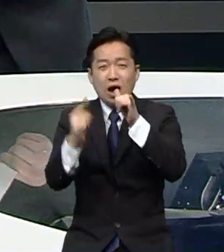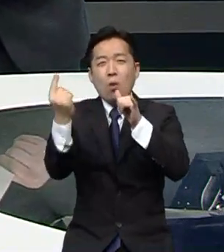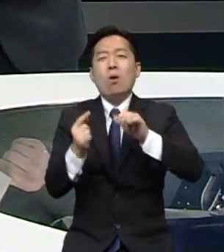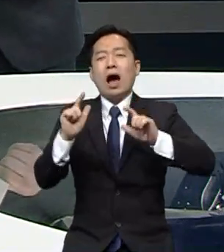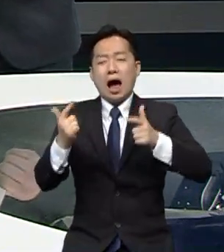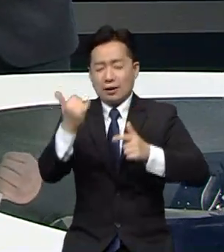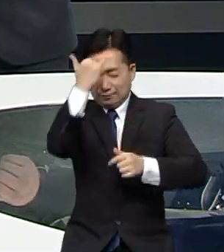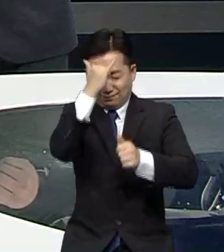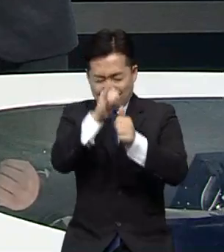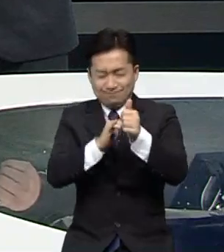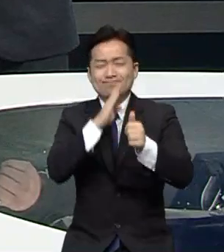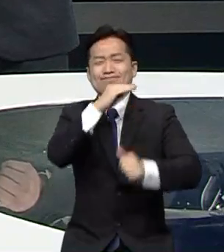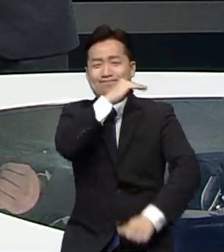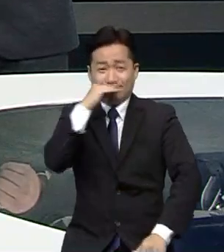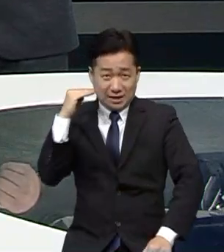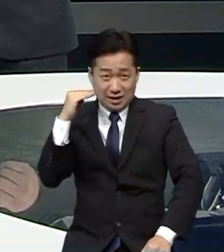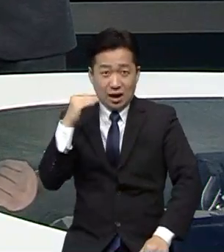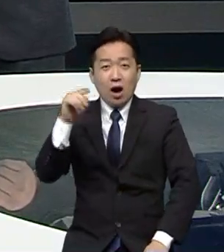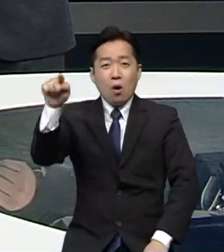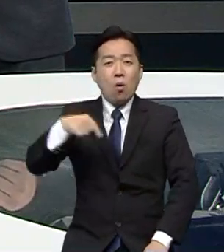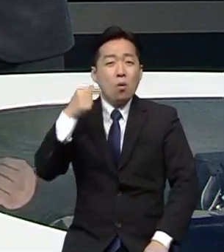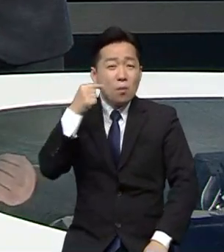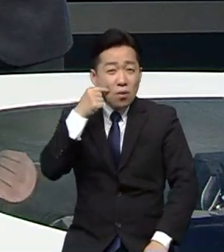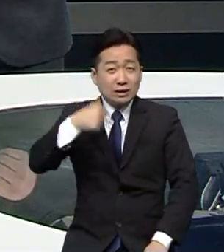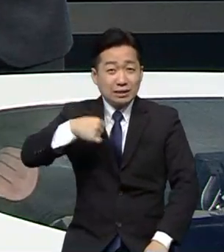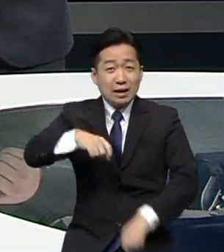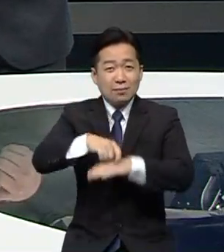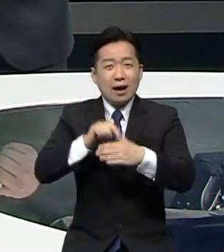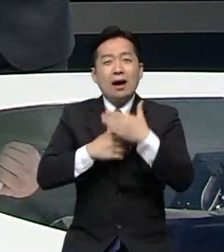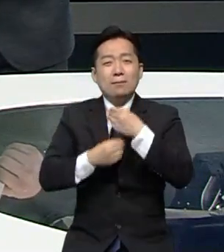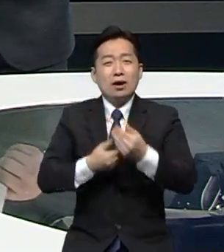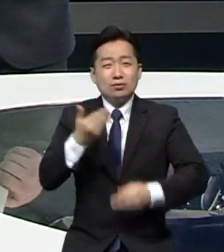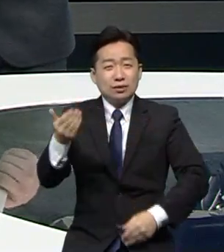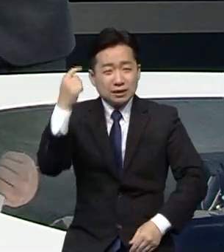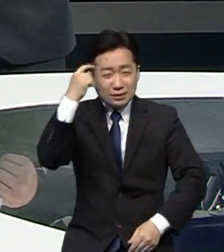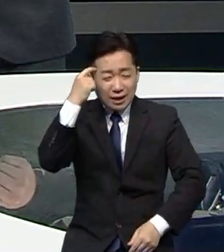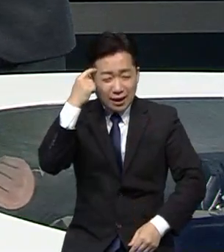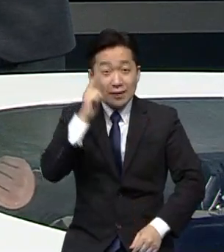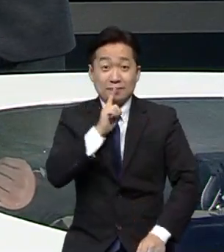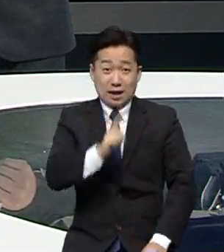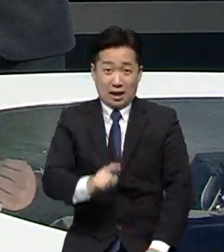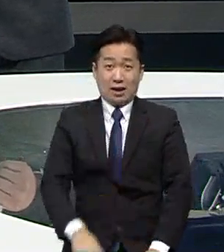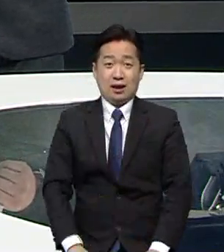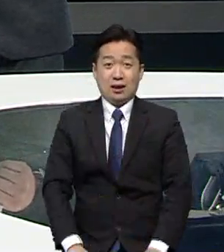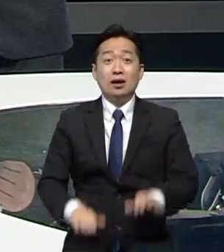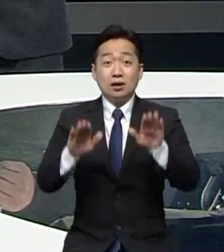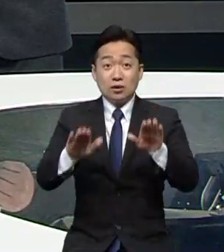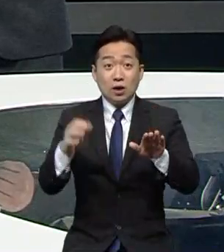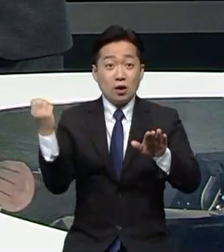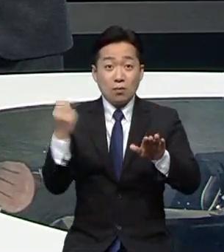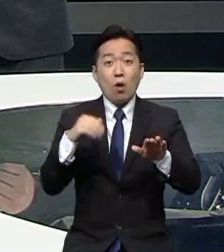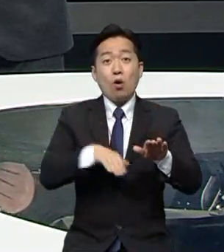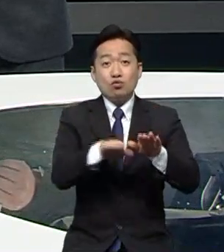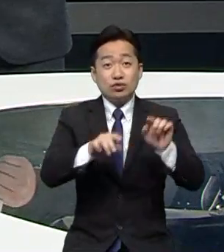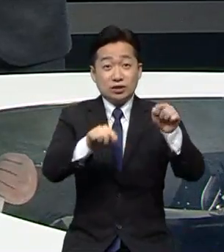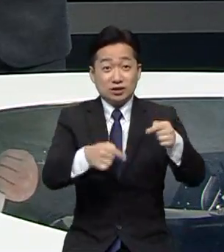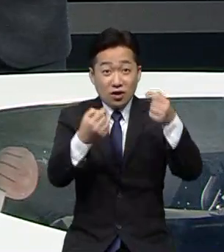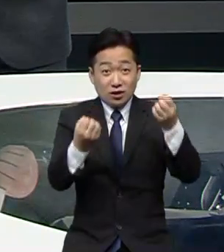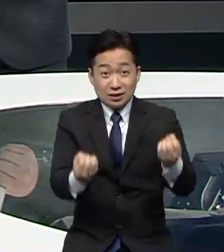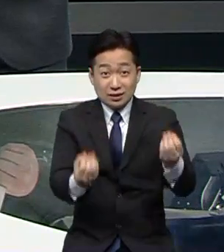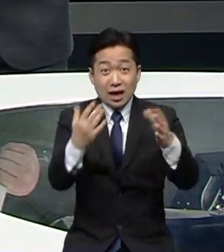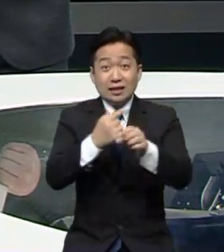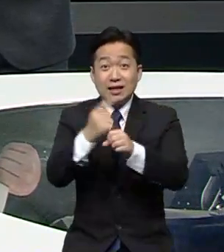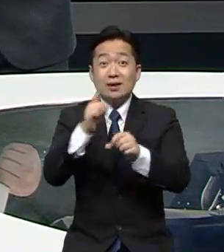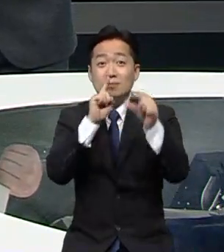효도다. 우도는 자식들 마음 편하게 해주려는 부모님들 배려처럼 느껴집니다. 또 우리 설날은 내년이라는